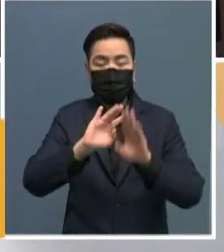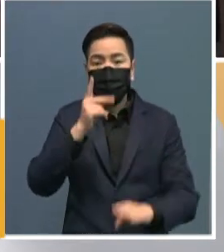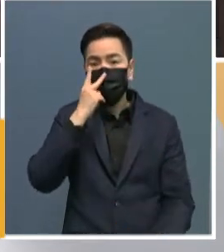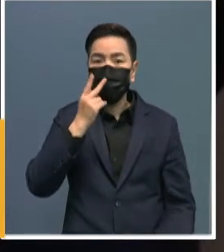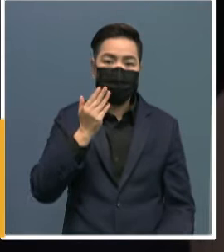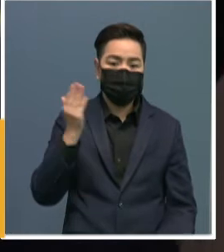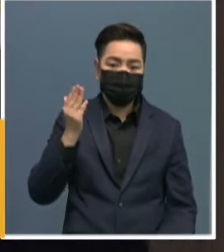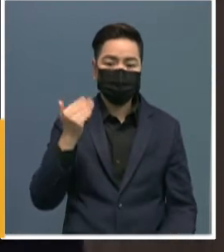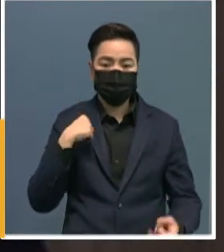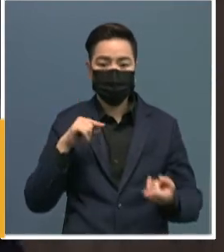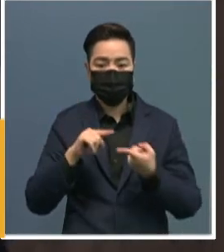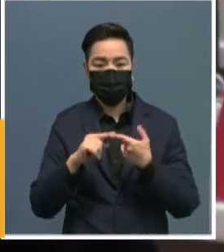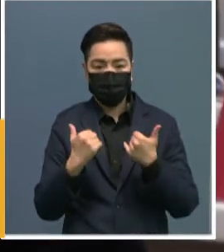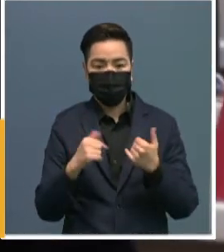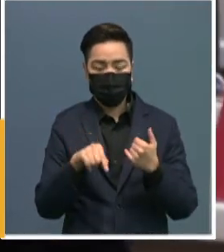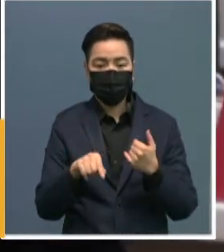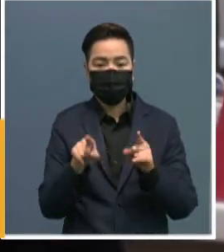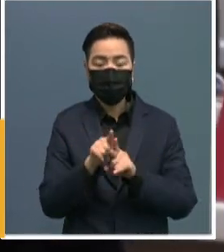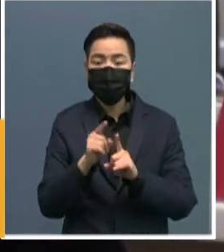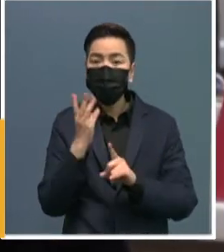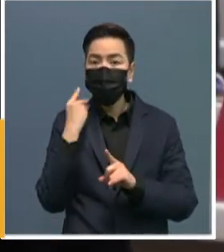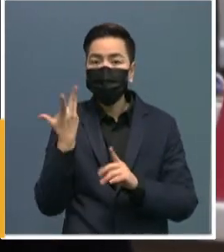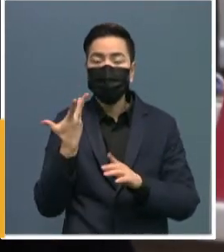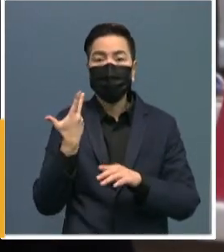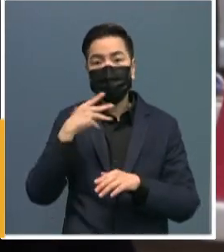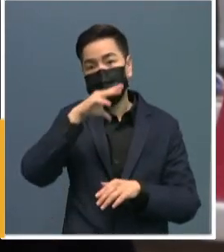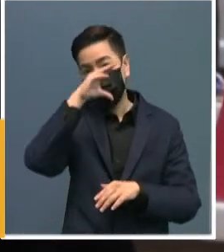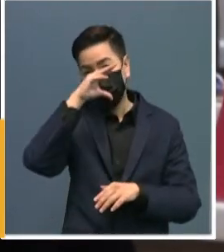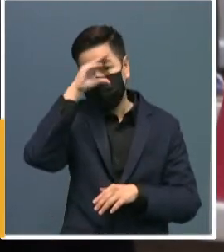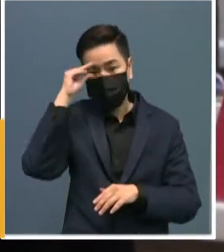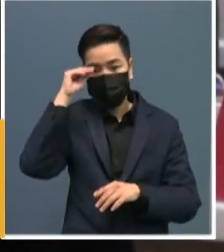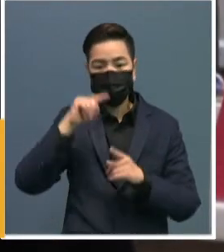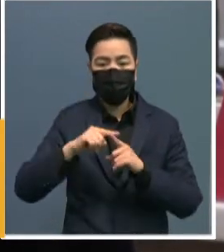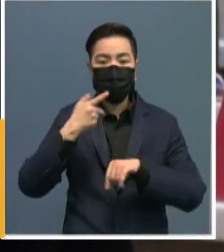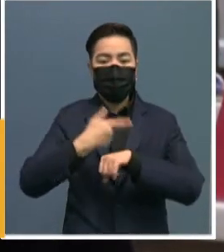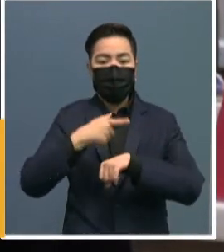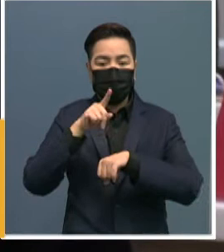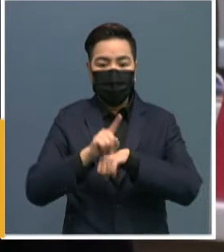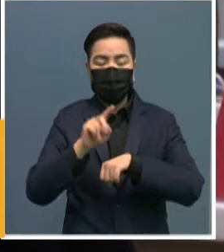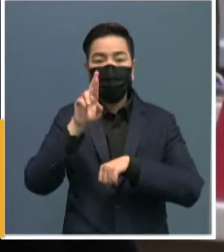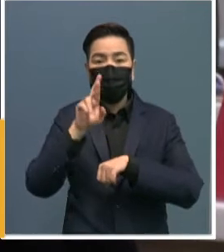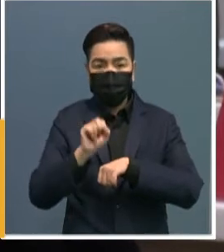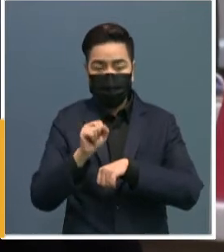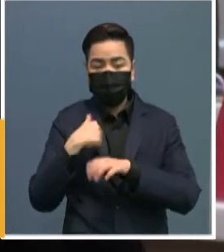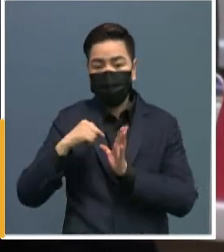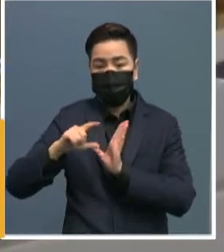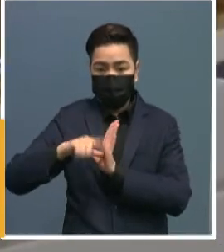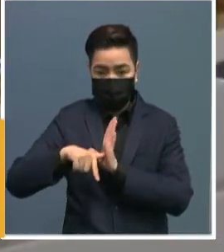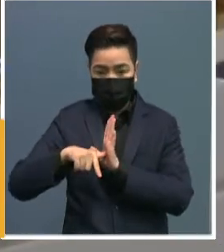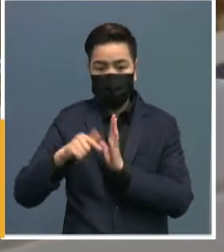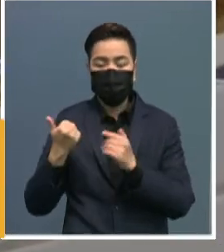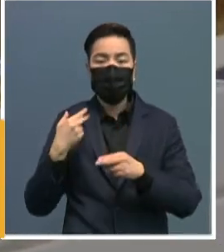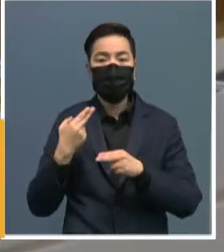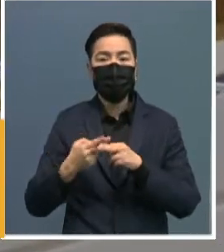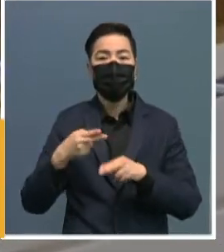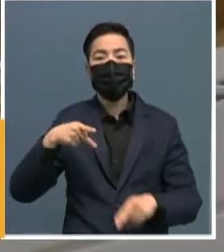ไปดูบรรยากาศกันนะคะและนี่ก็คือบรรยากาศขณะที่ทางคุณชนหลีกภัยประธานแต่ถ้าสภาพร้อมกับเลยค่ะธิการสภาผู้แทน